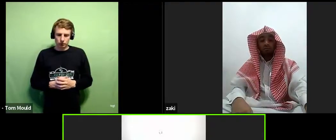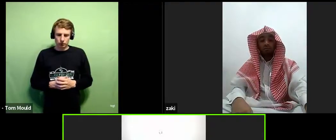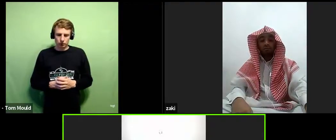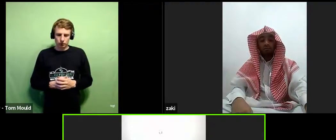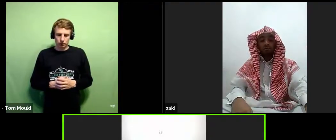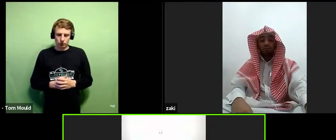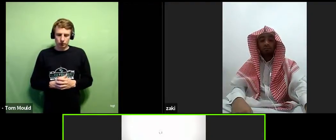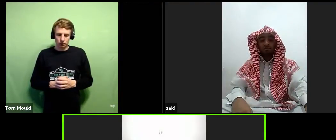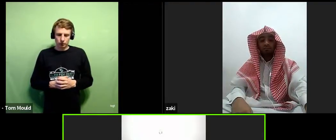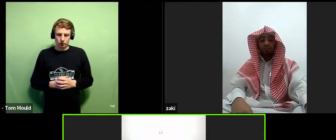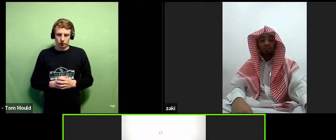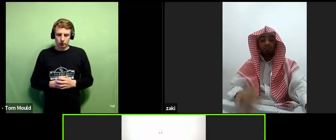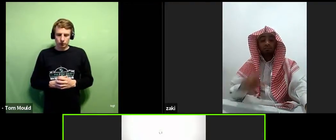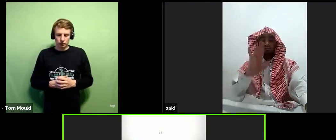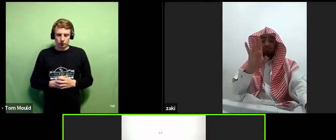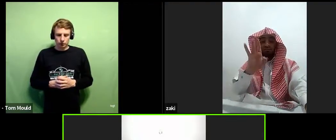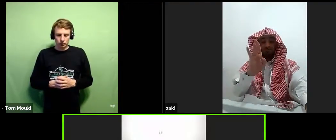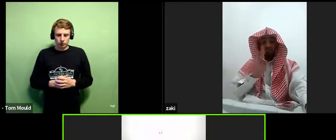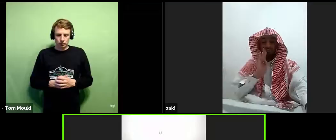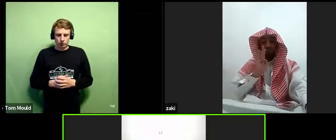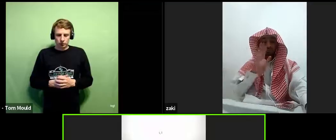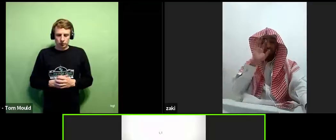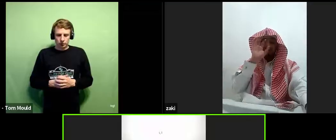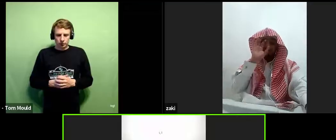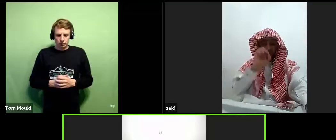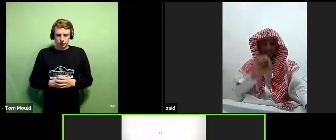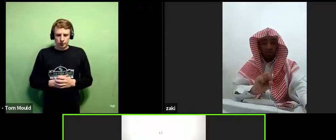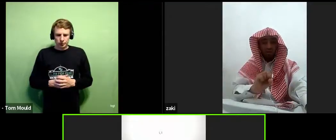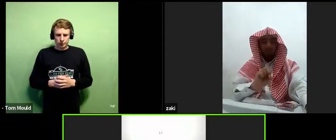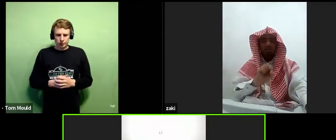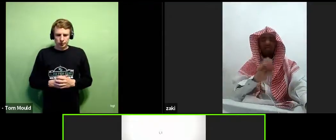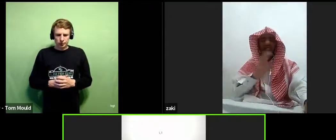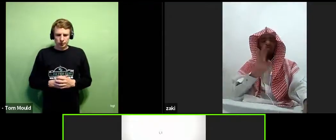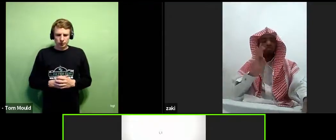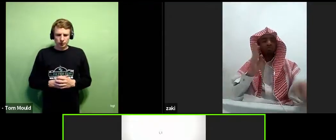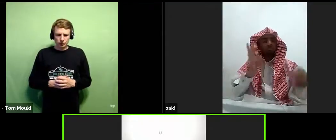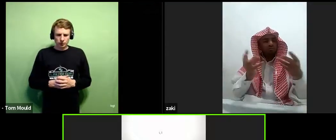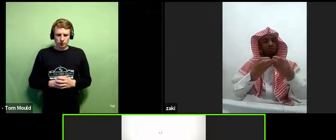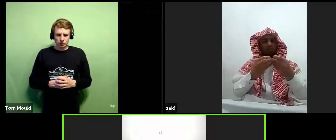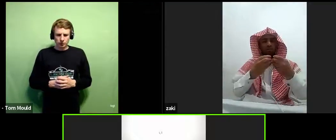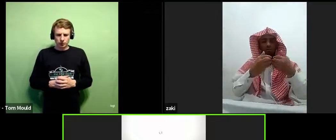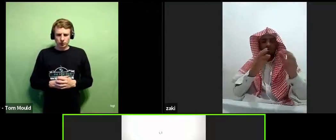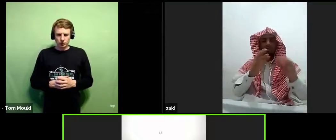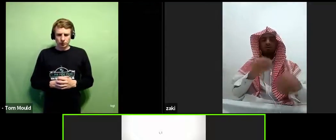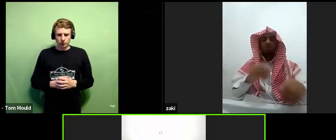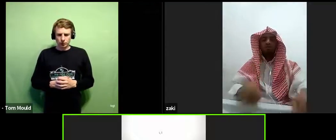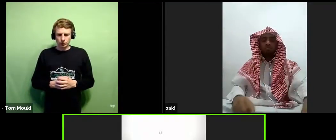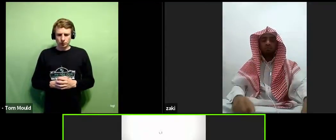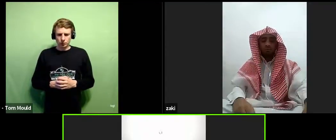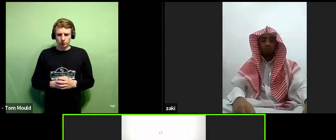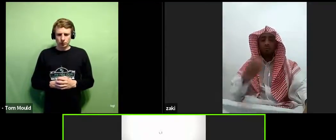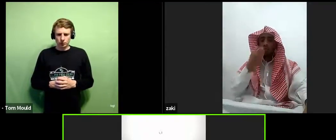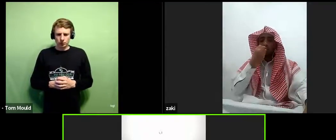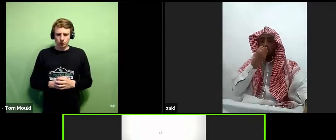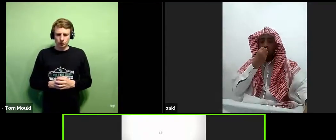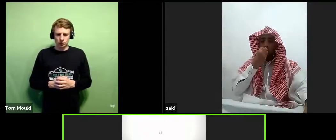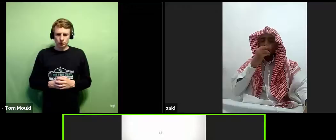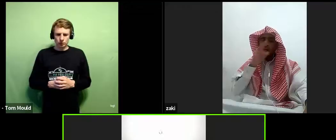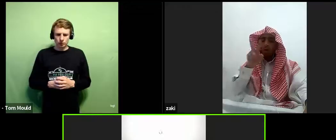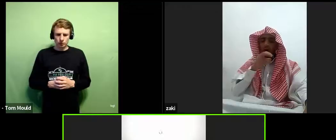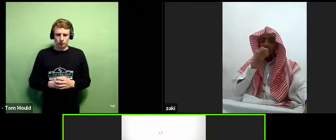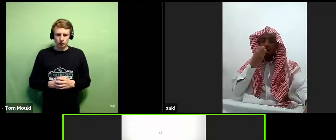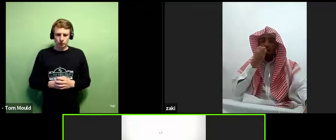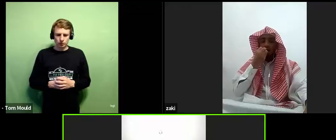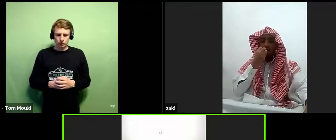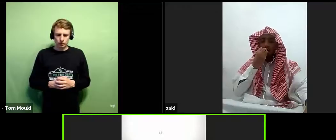باشروهن وابتغوا ما كتب الله لكم. وَكُلُوا وَاشْرَبُوا